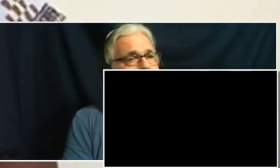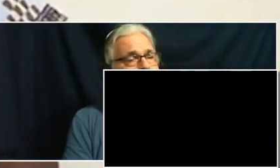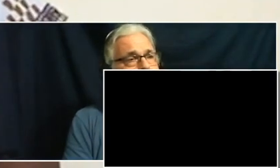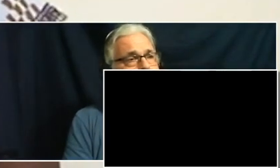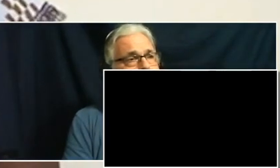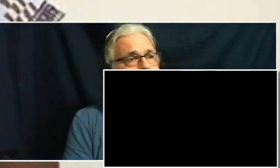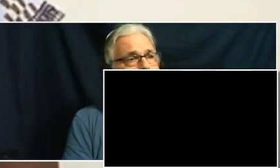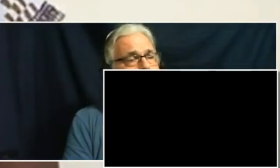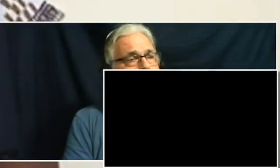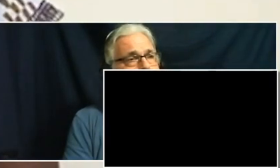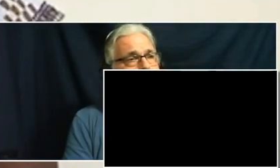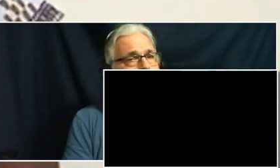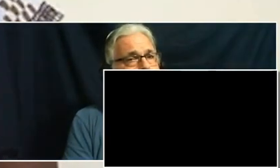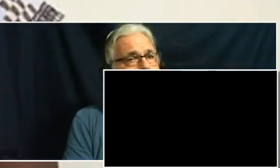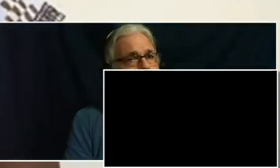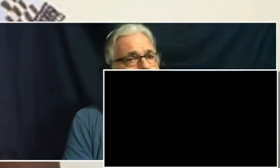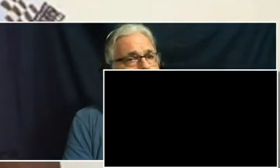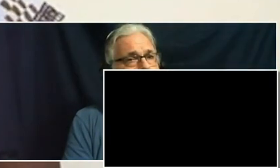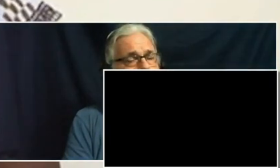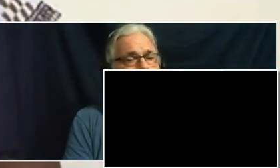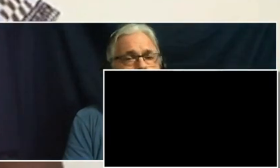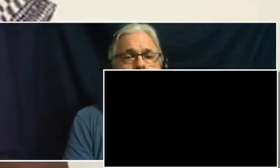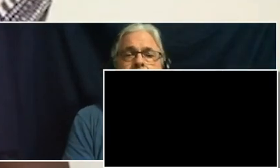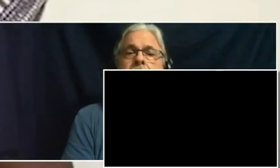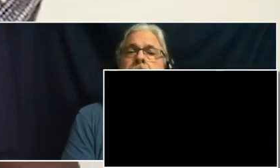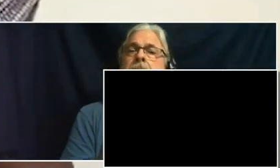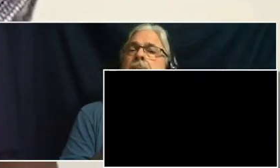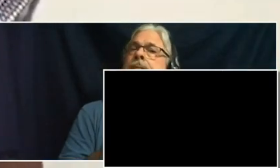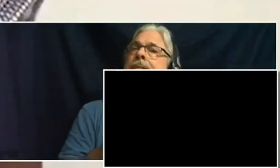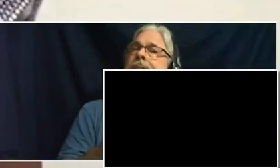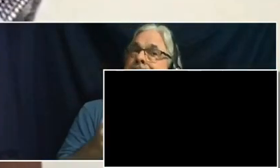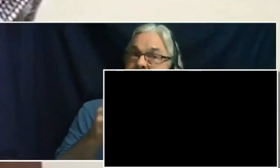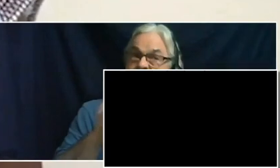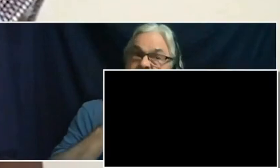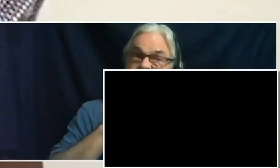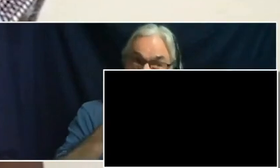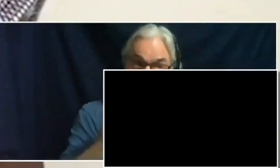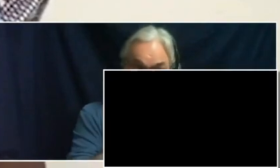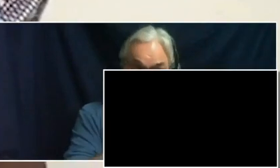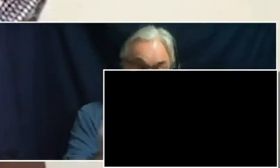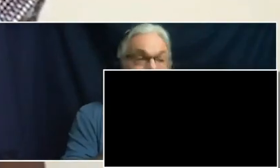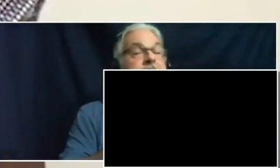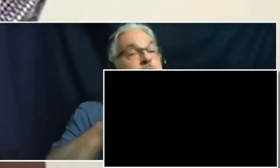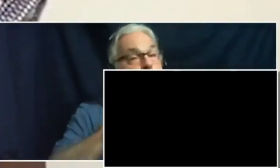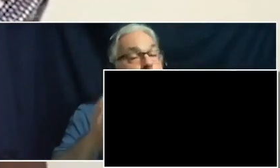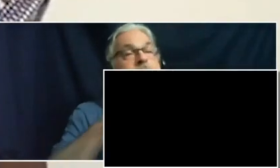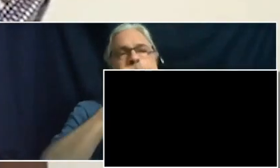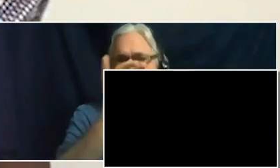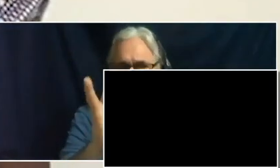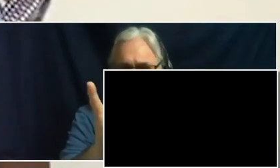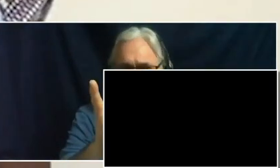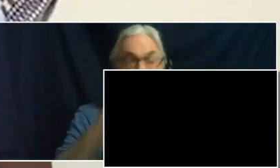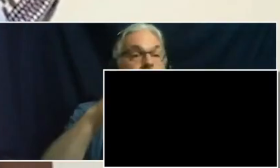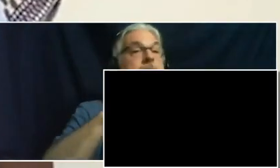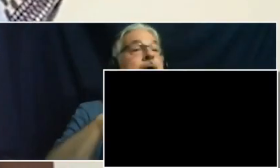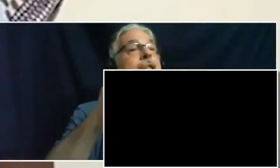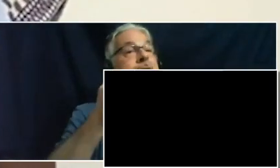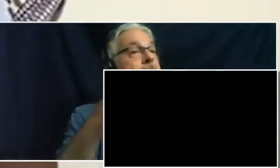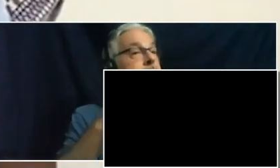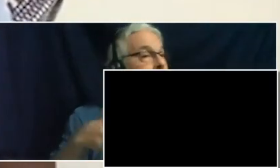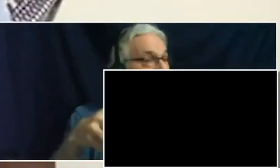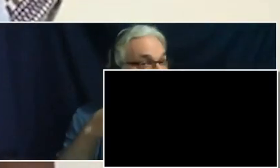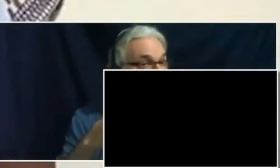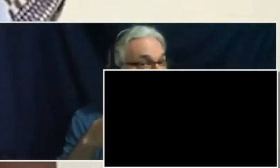de 8 ans en Amérique latine qui ne parlent pas la langue de l'examen sont 3 fois moins susceptibles de pouvoir lire et comprendre ce qui leur est